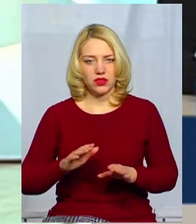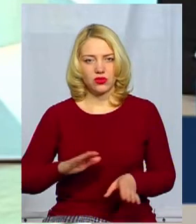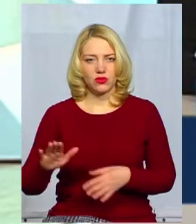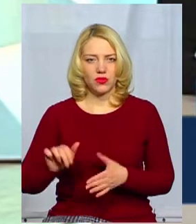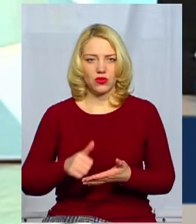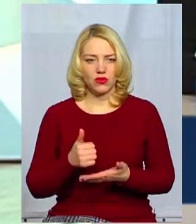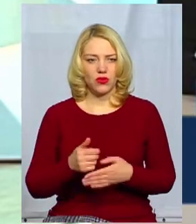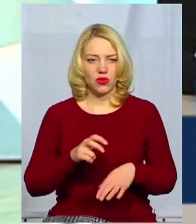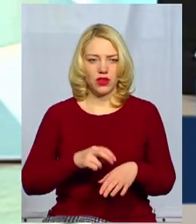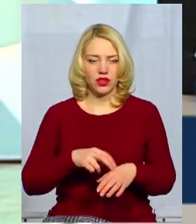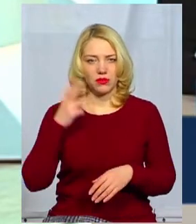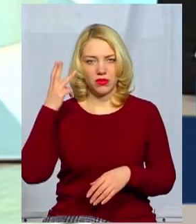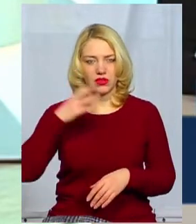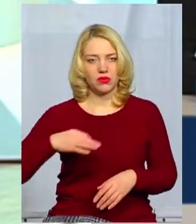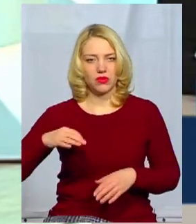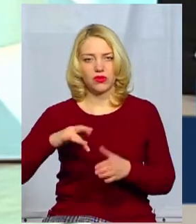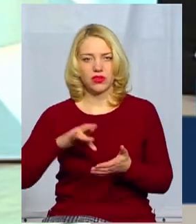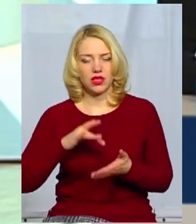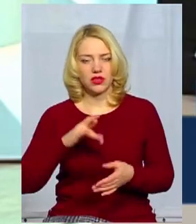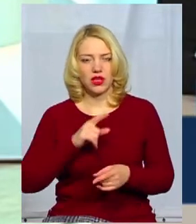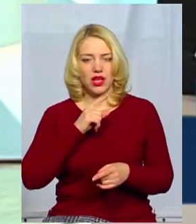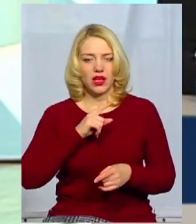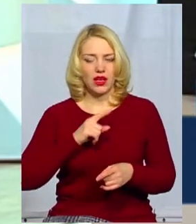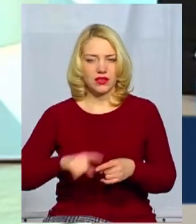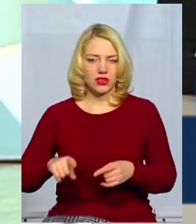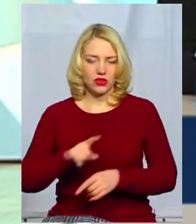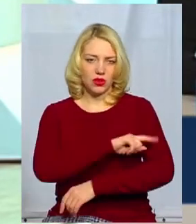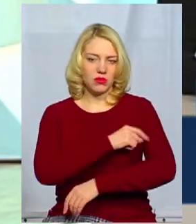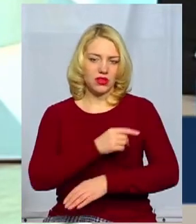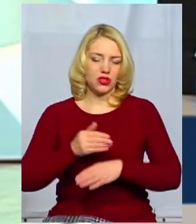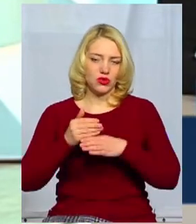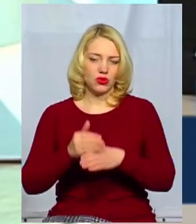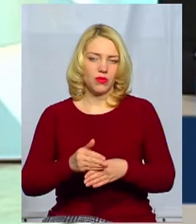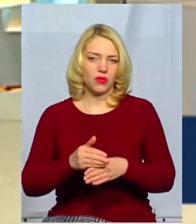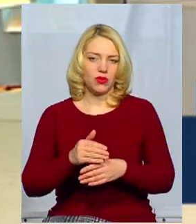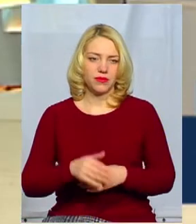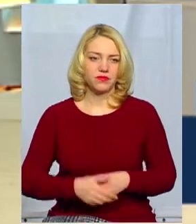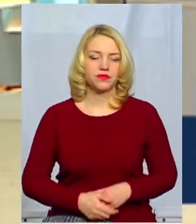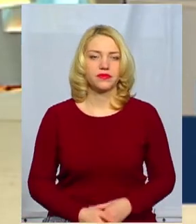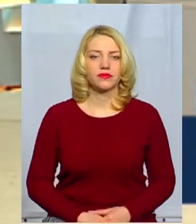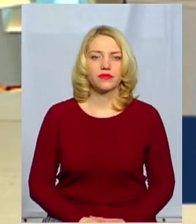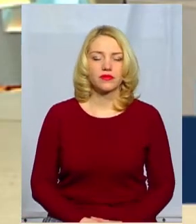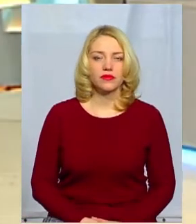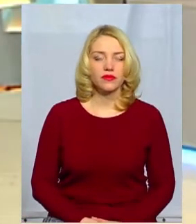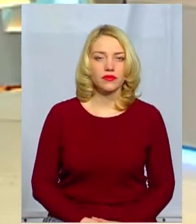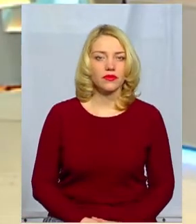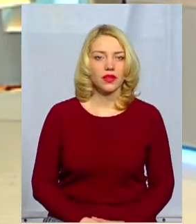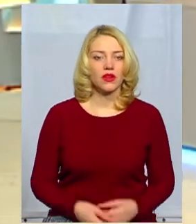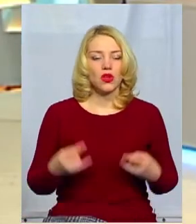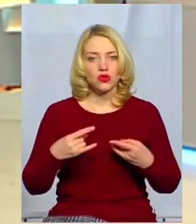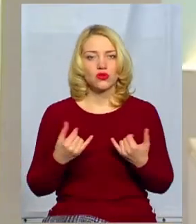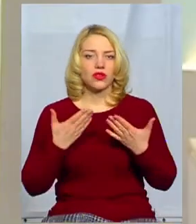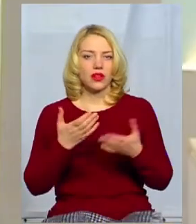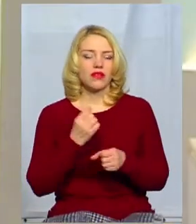головного лікаря Хмельницького обласного центру екстреної медичної допомоги та медицини катастроф. Вітаю вас. У студії для